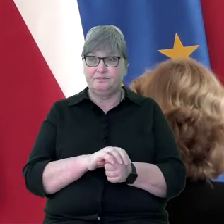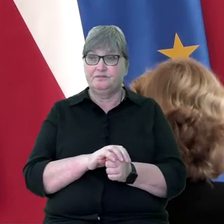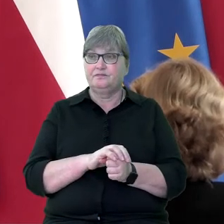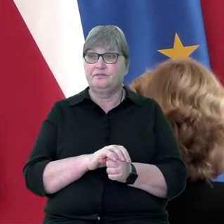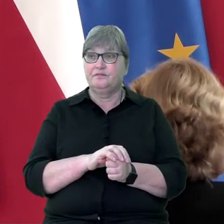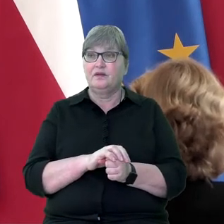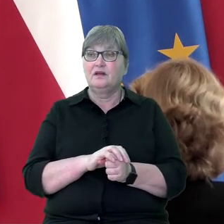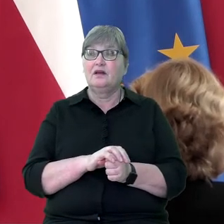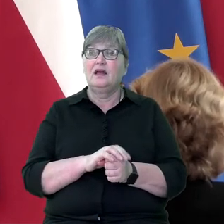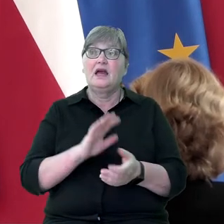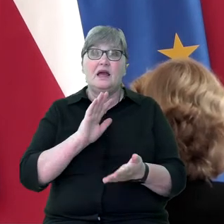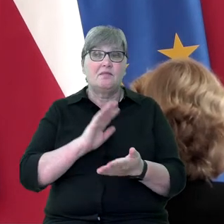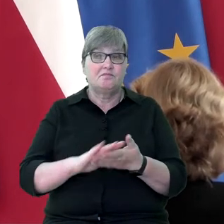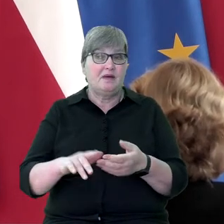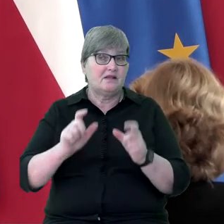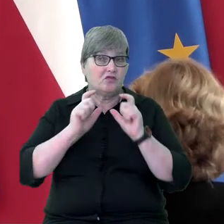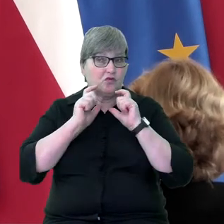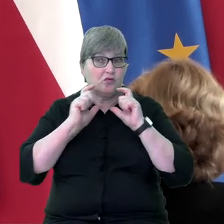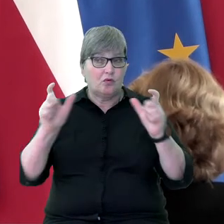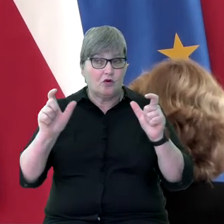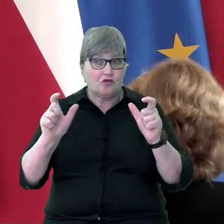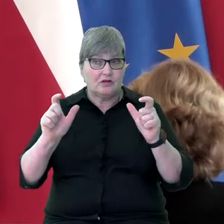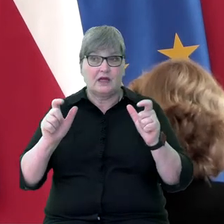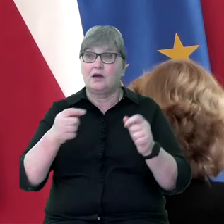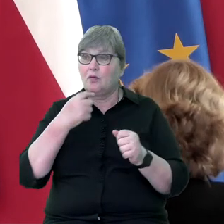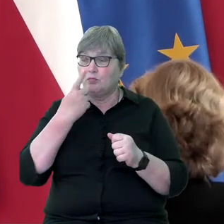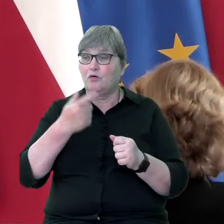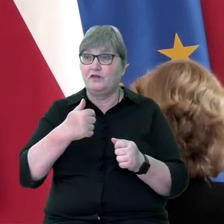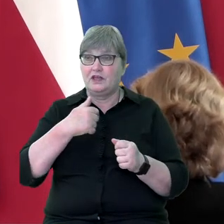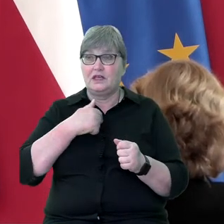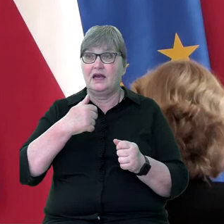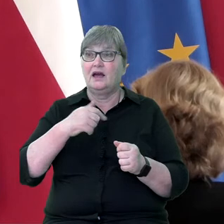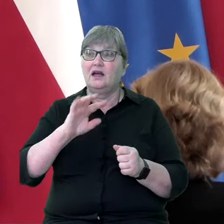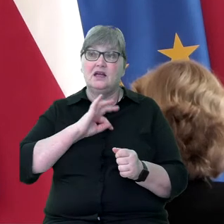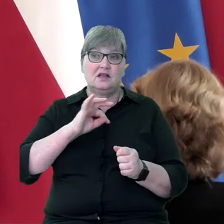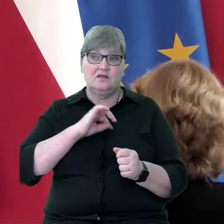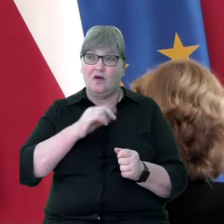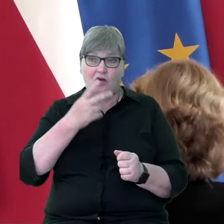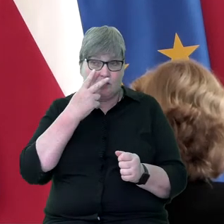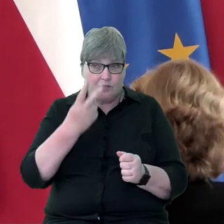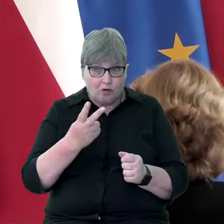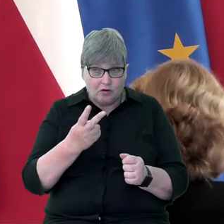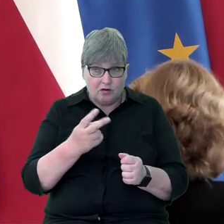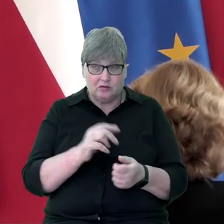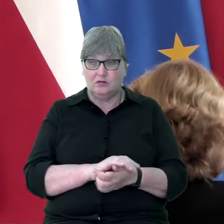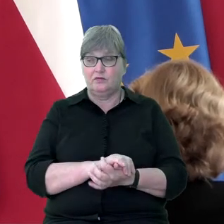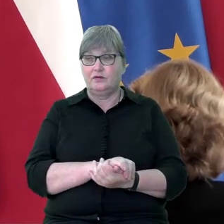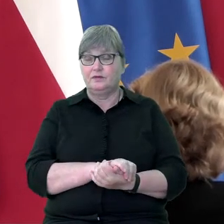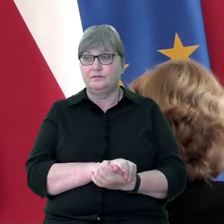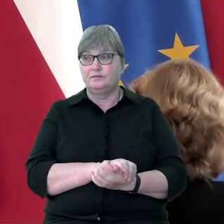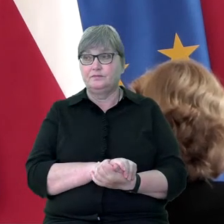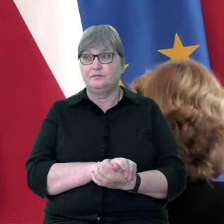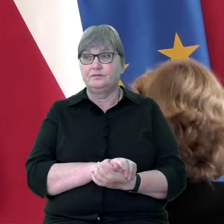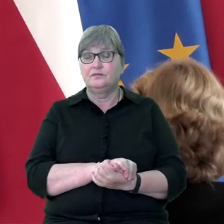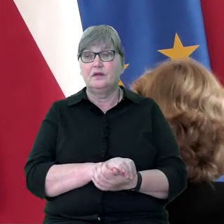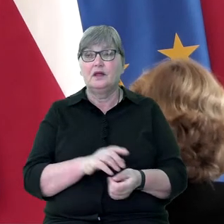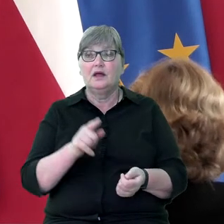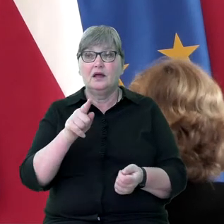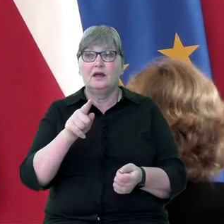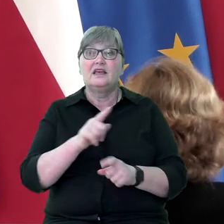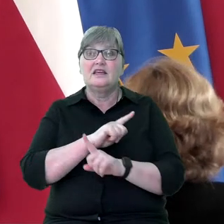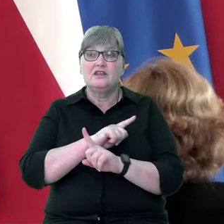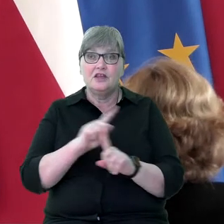głośnego wyrażania swoich poglądów i zapatrywań politycznych sprzecznych z intencjami i polityką rządu, a także